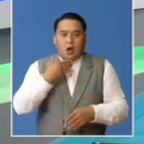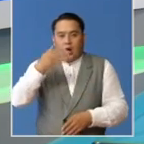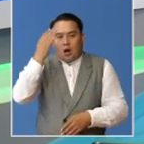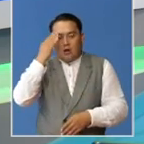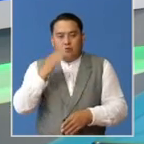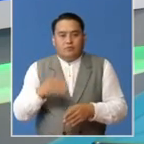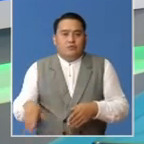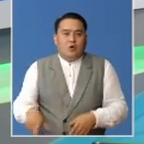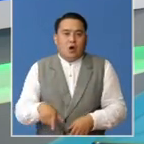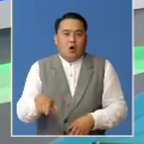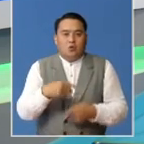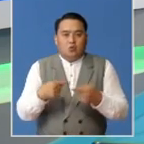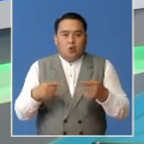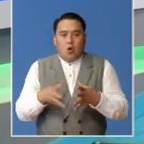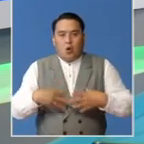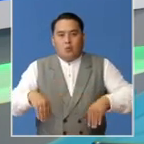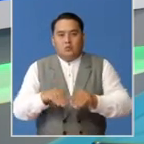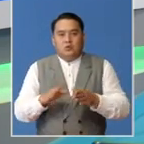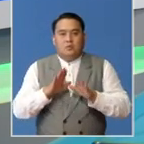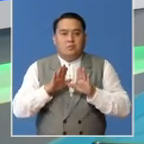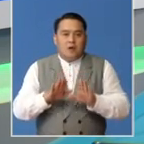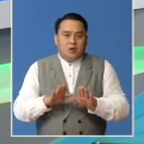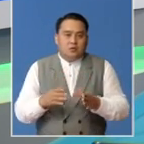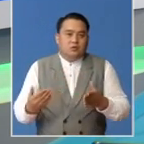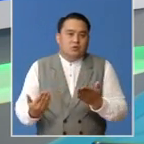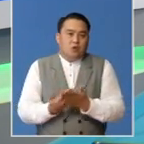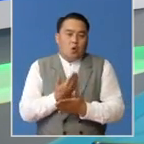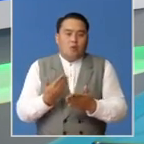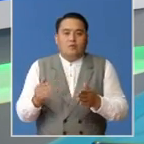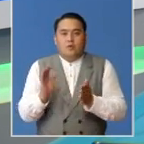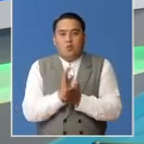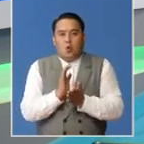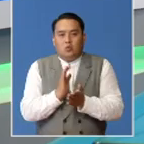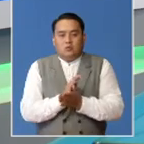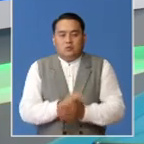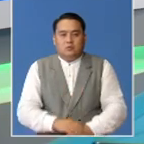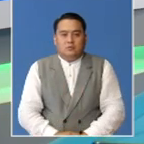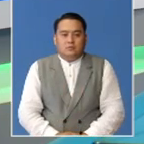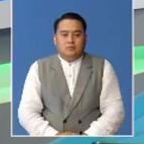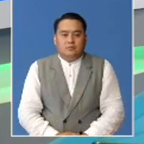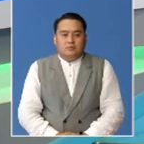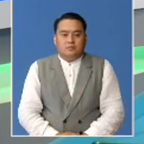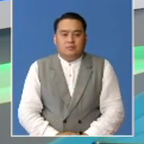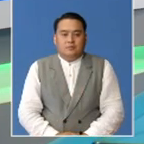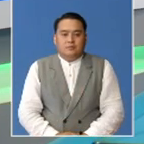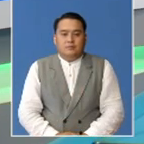За лето вдоль дорог и других общественных мест вновь накопилось много мусора. Репортаж с Карасайского